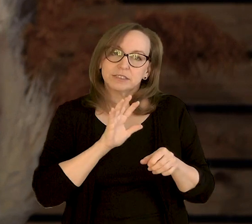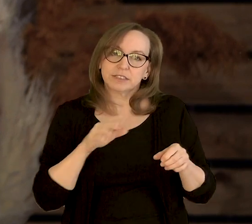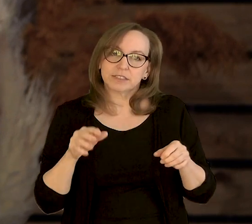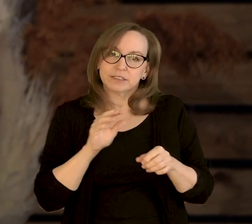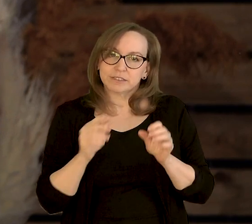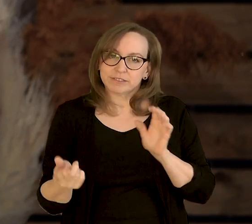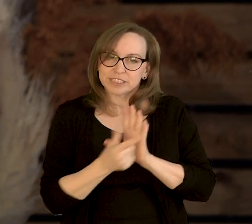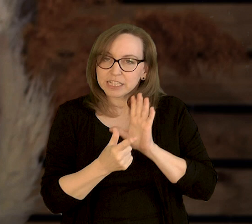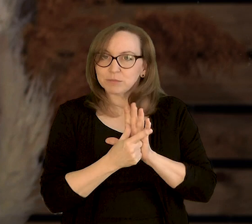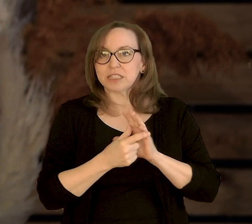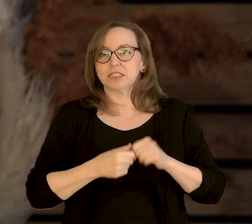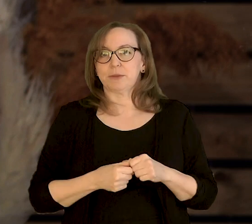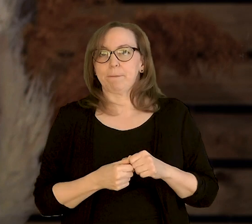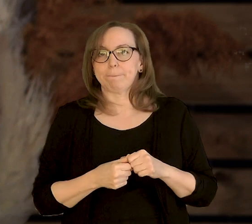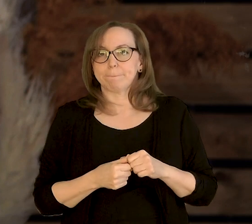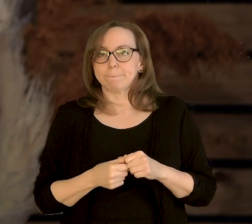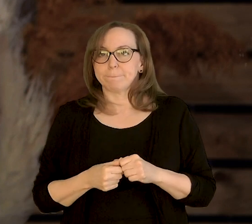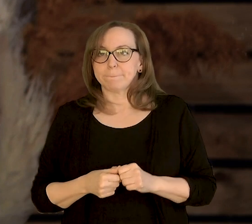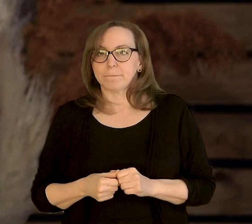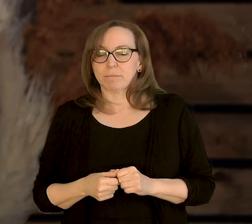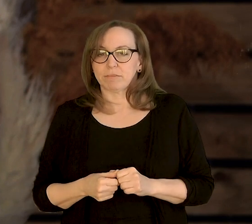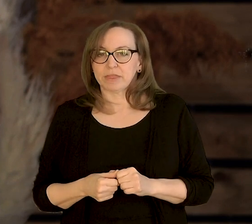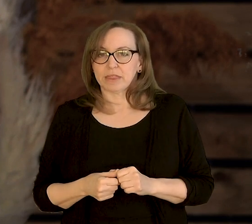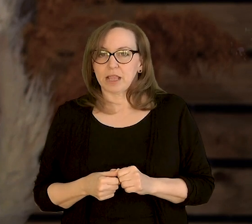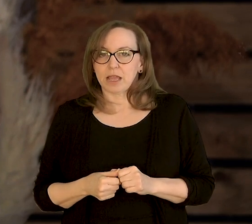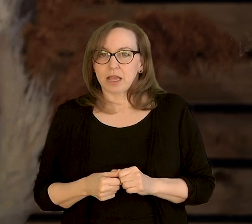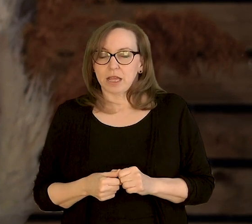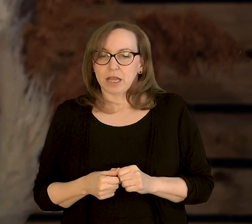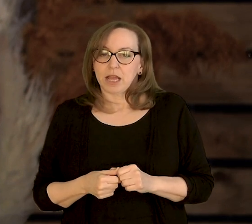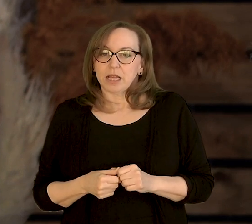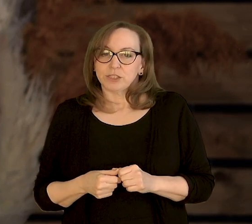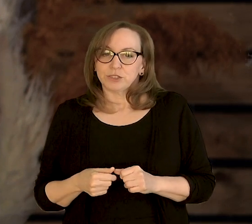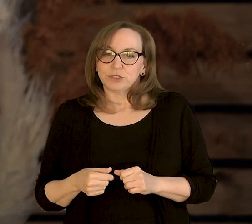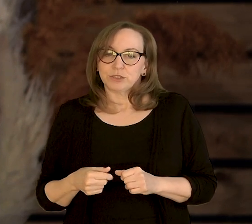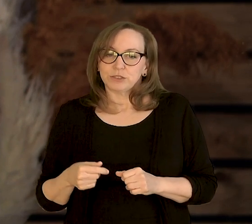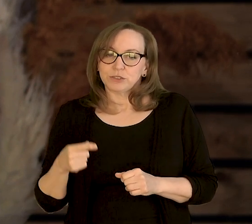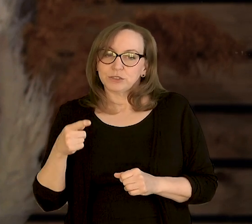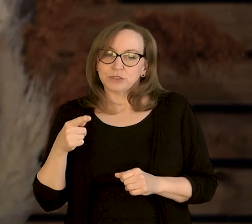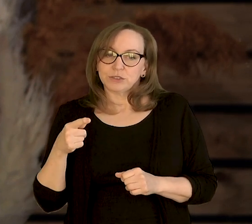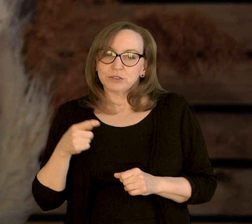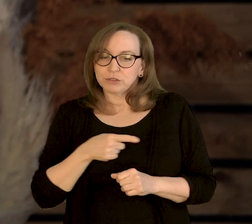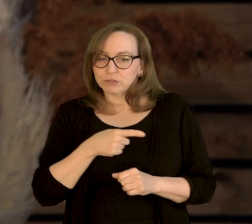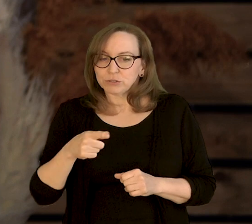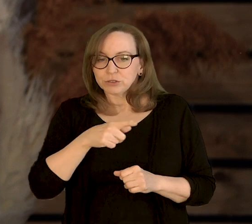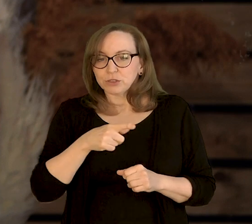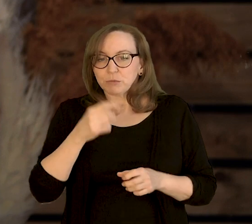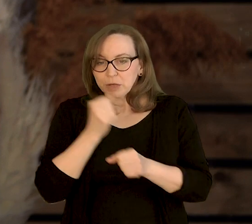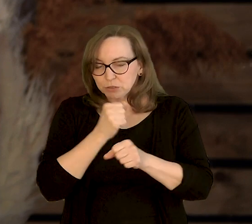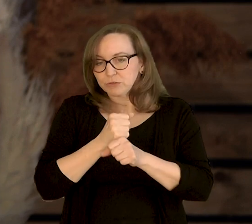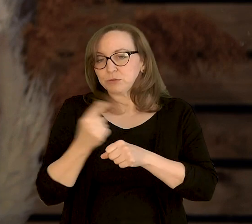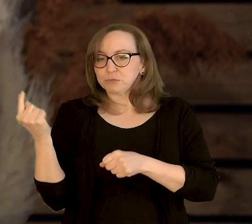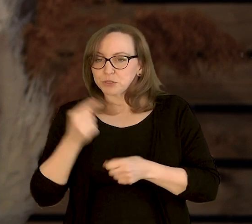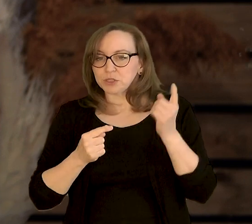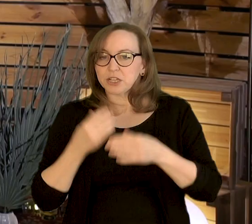poprosił tych, którzy byli ostatni, aby pierwsi ją dostali.